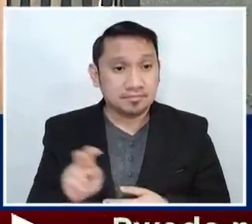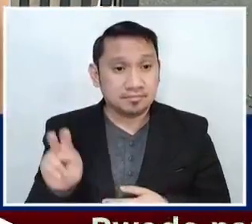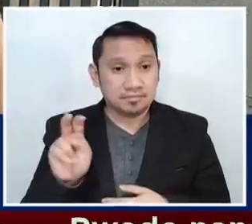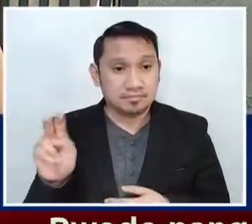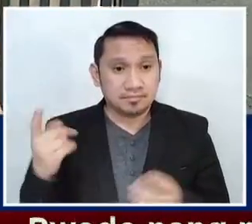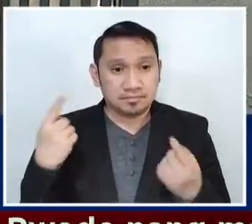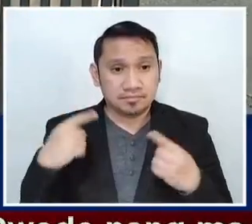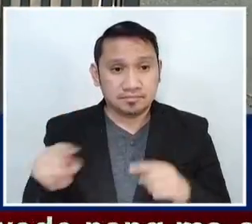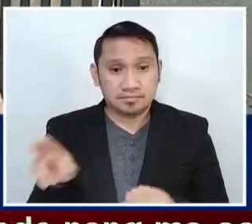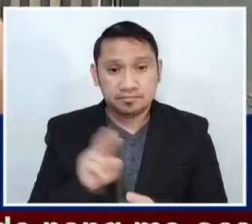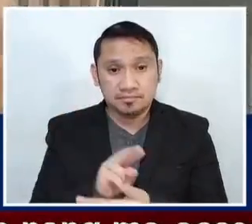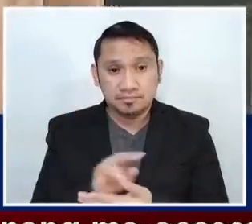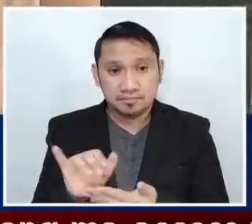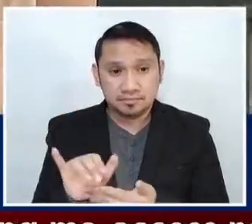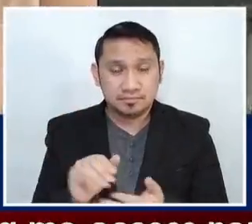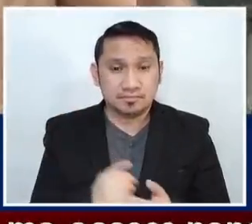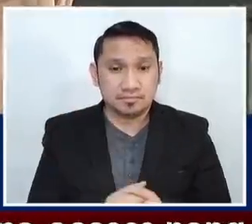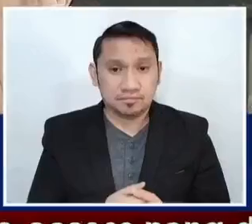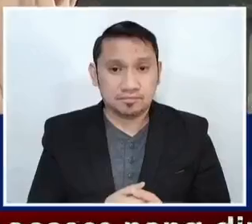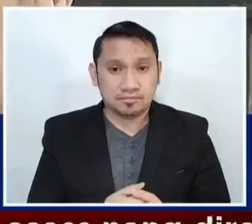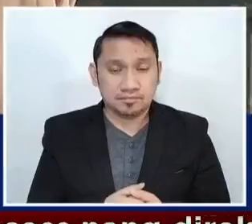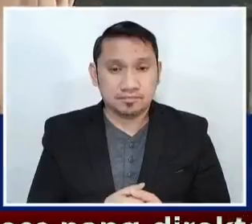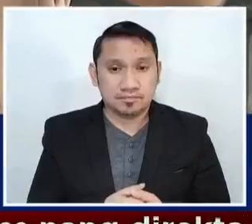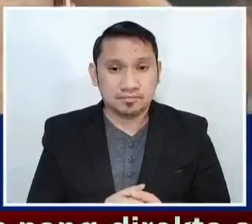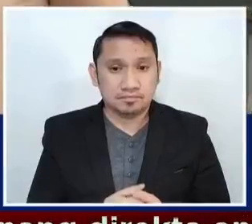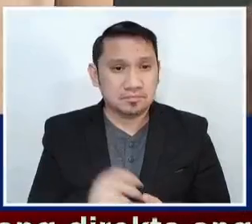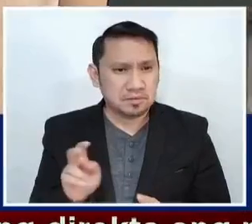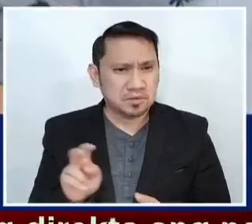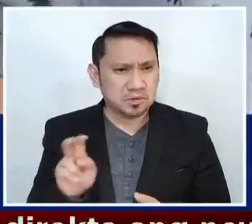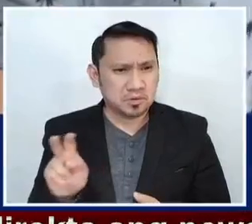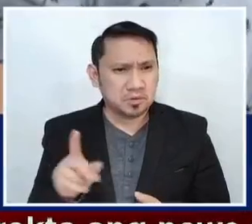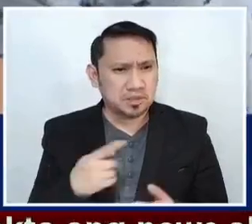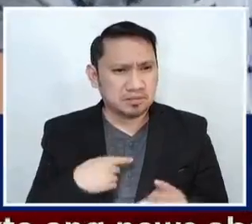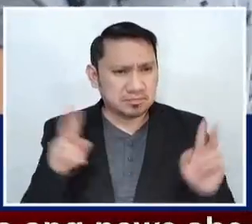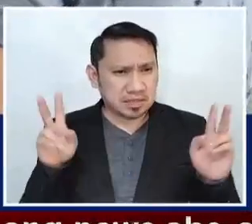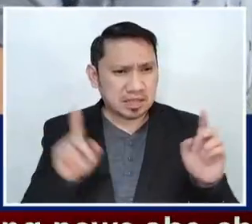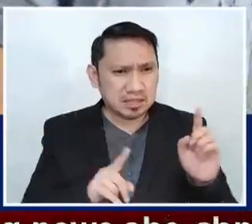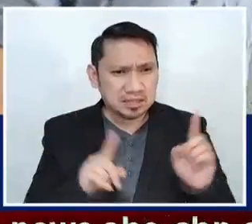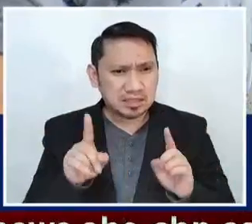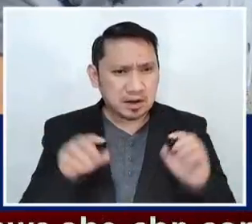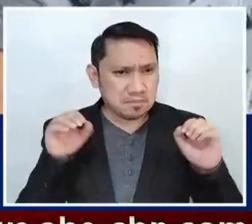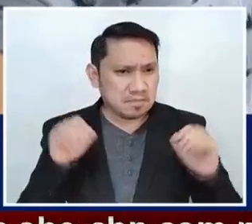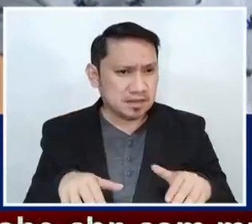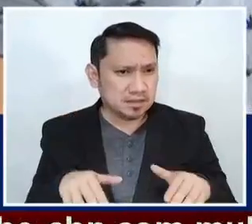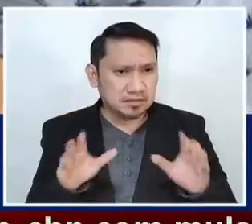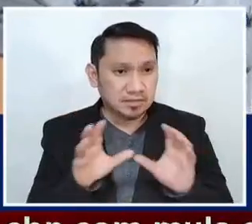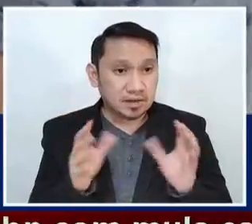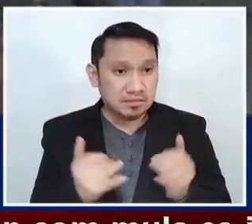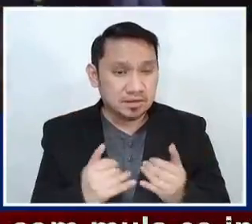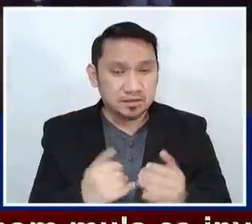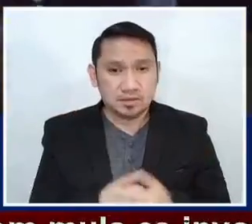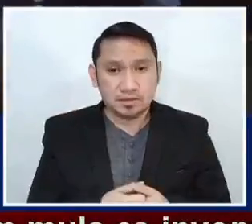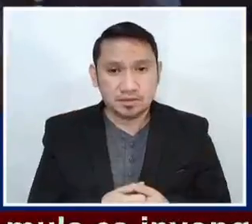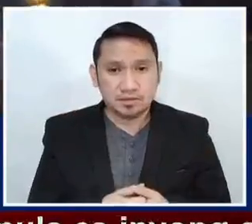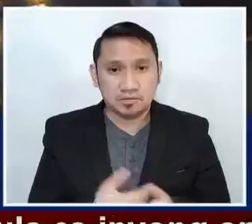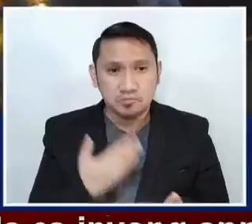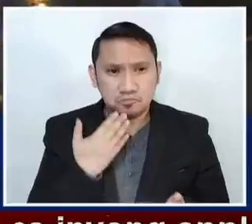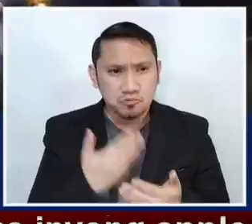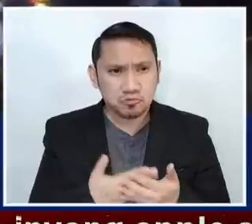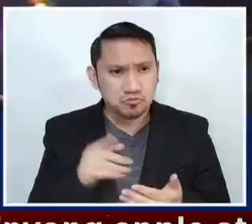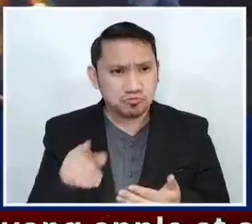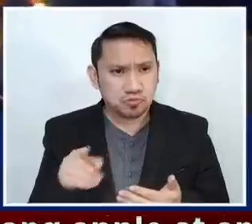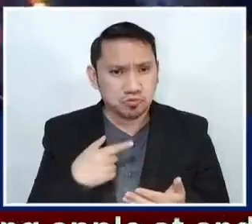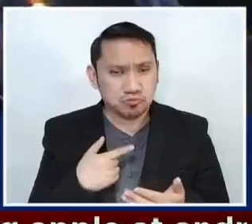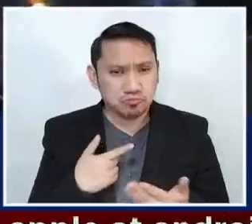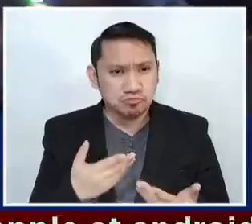New York City para sa Beyond the Stars tour ng Star Magic. Kwento nila, malaking bagay ang kick-off concert nila noong isang